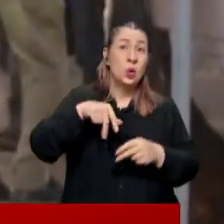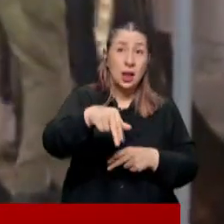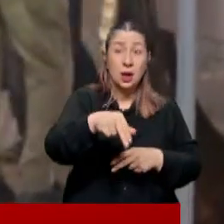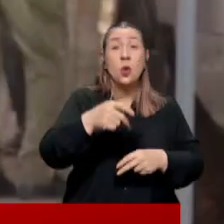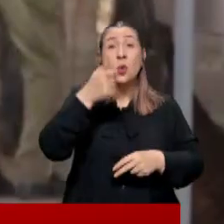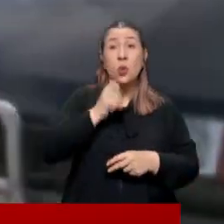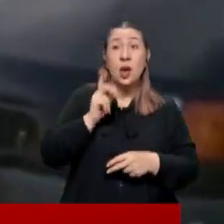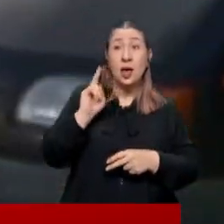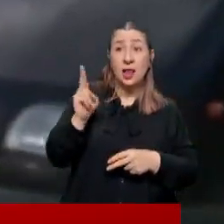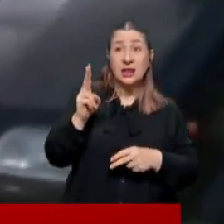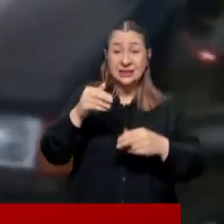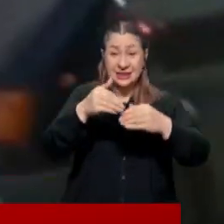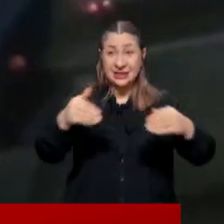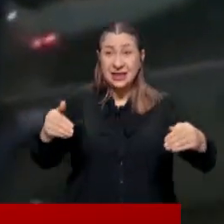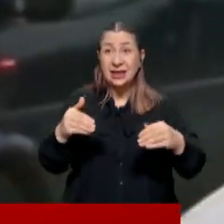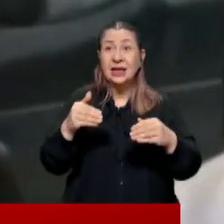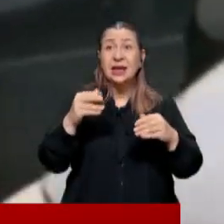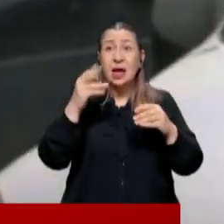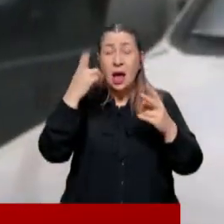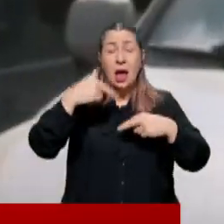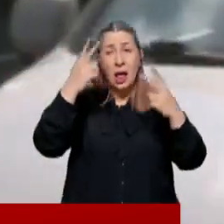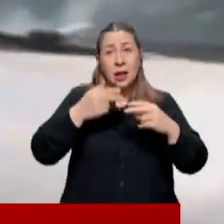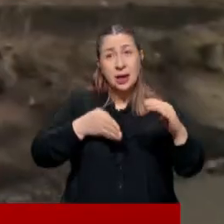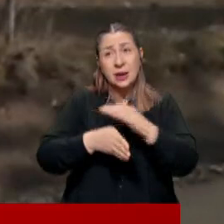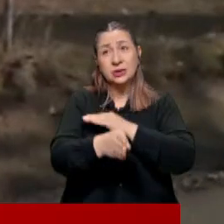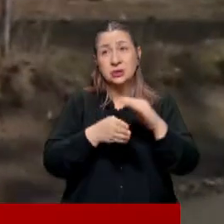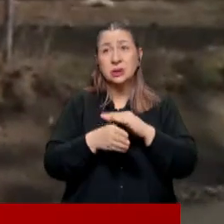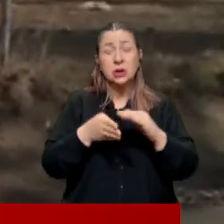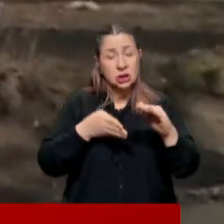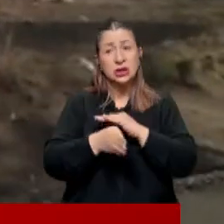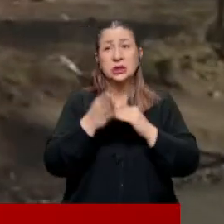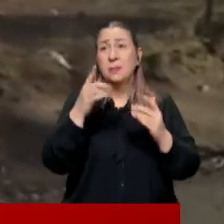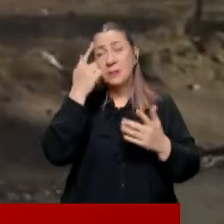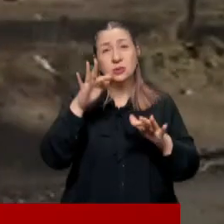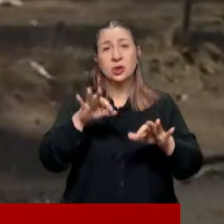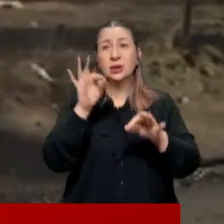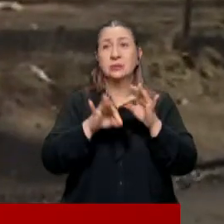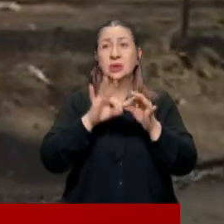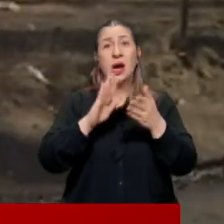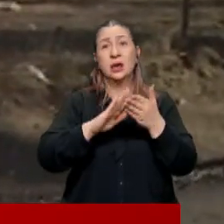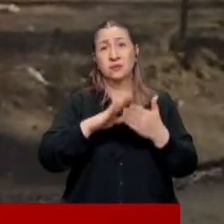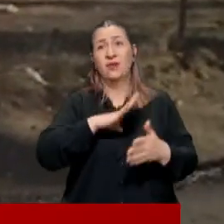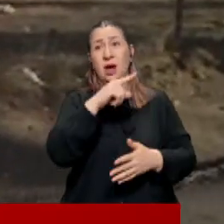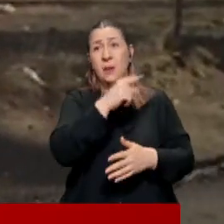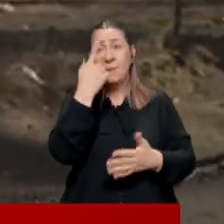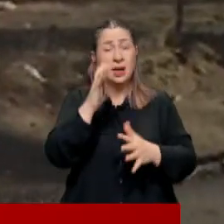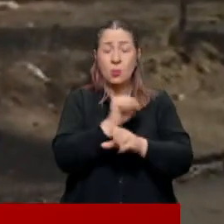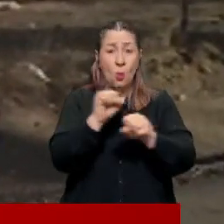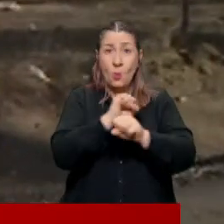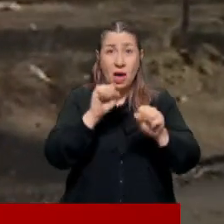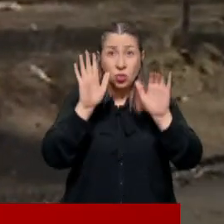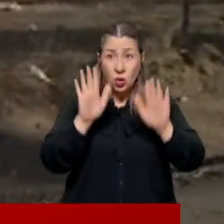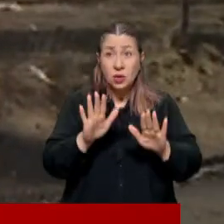yürüyerek ukraynalılar sınırlardan gözlerinde yaşlarla Geçti Gençlik Ve şimdi belki Kıbrıs'ta arkadaşlarımız var Belki